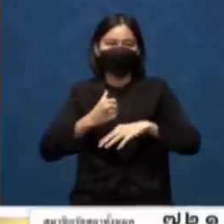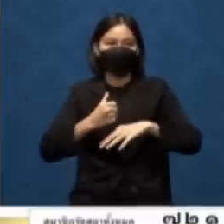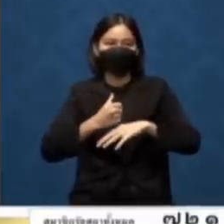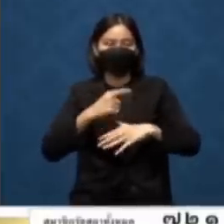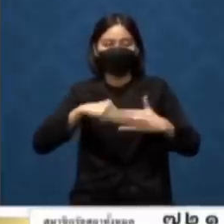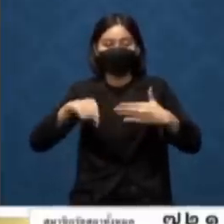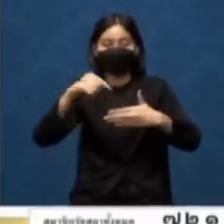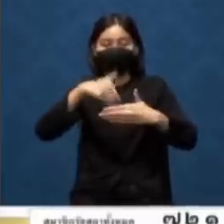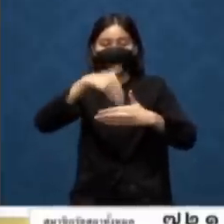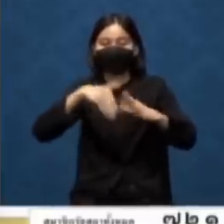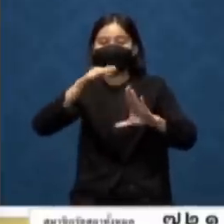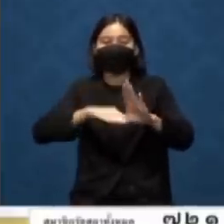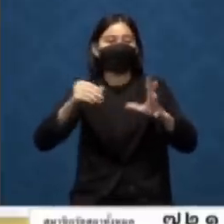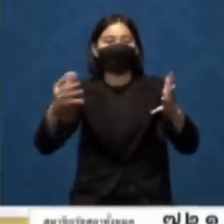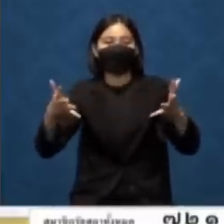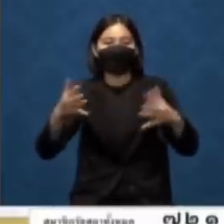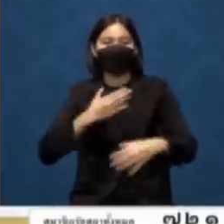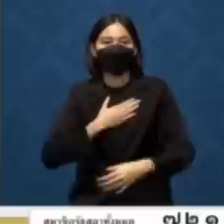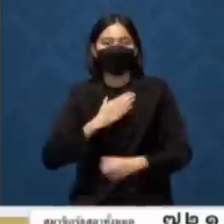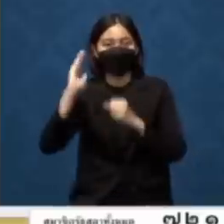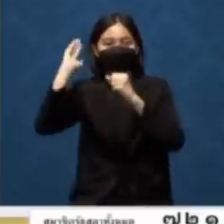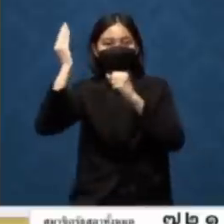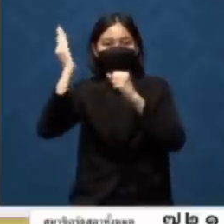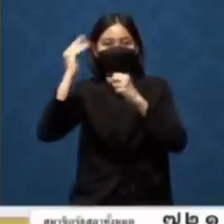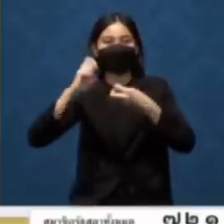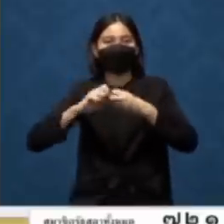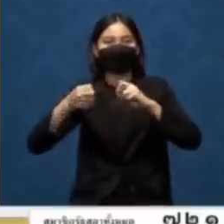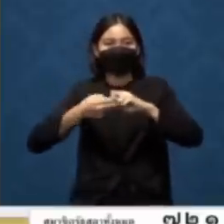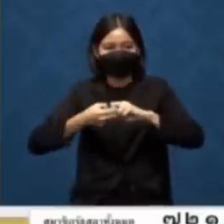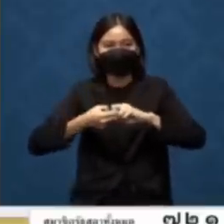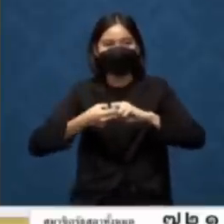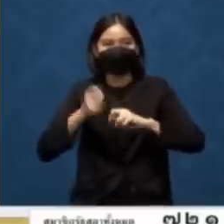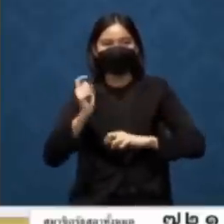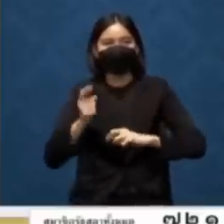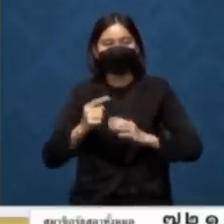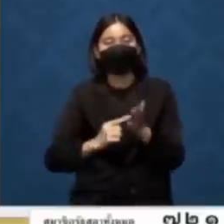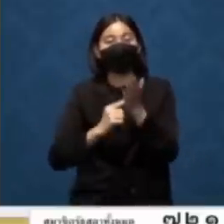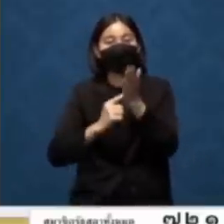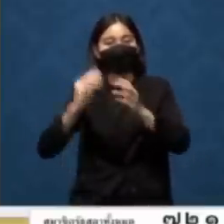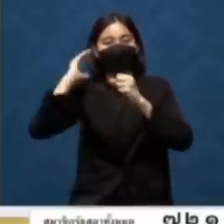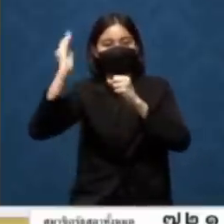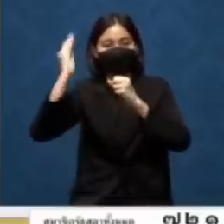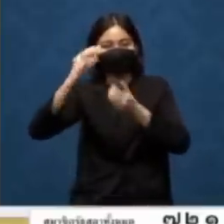รัลตงไม่ได้แล้วแต่ผมมาชียแเฟ etr to